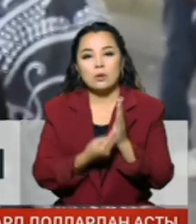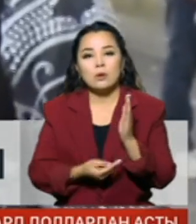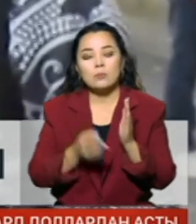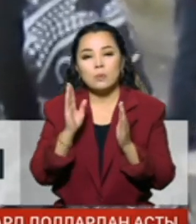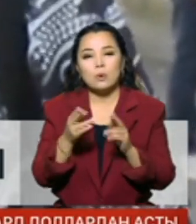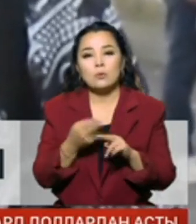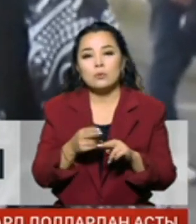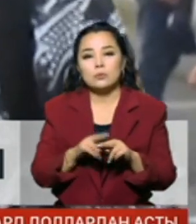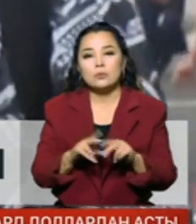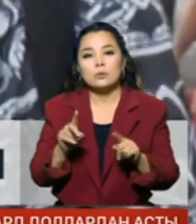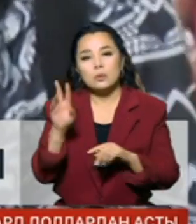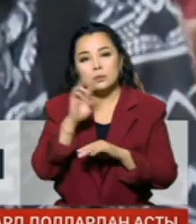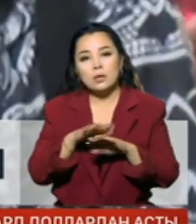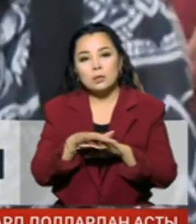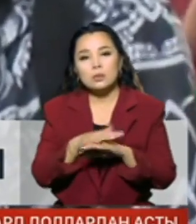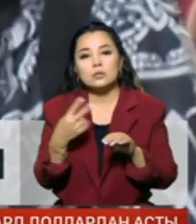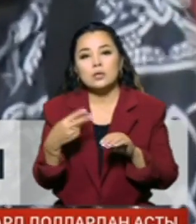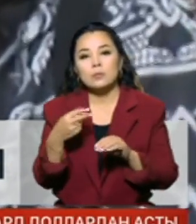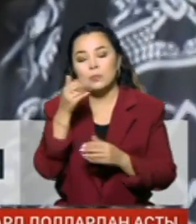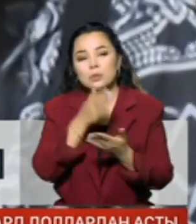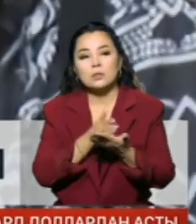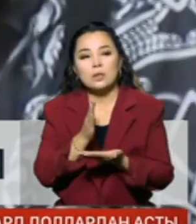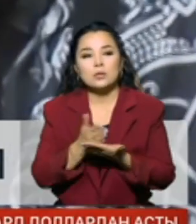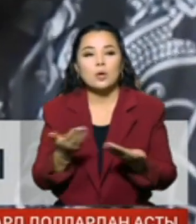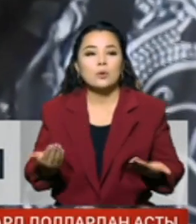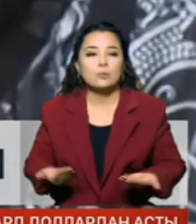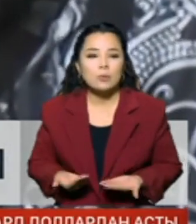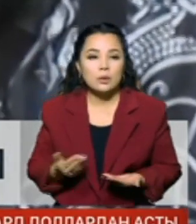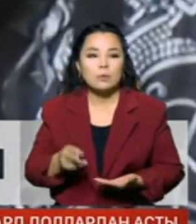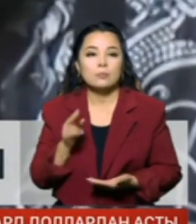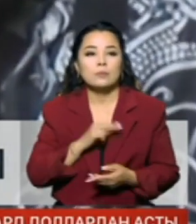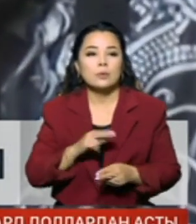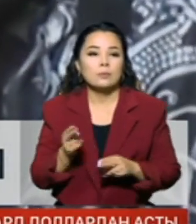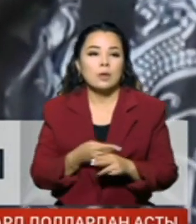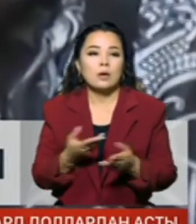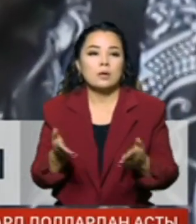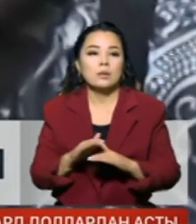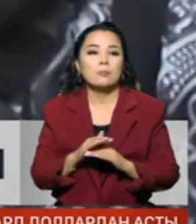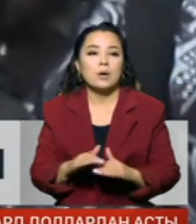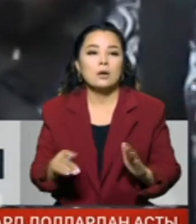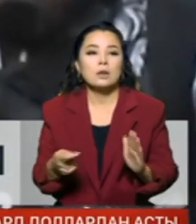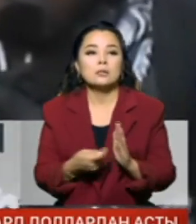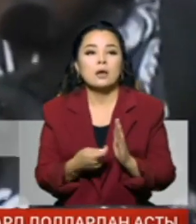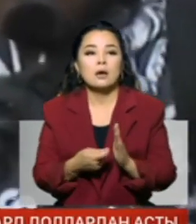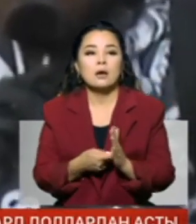Бұл сұмдық қой, мен өмірімнің 20 жылын осы зауытқа арнадым. Жұмыссыз қалсам, бала-шағамды қалай асыраймын?